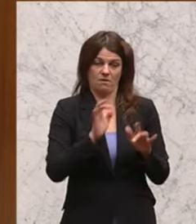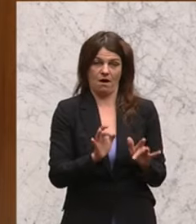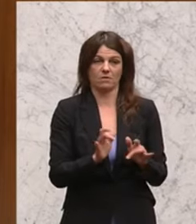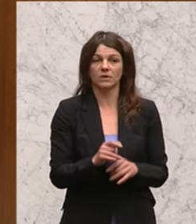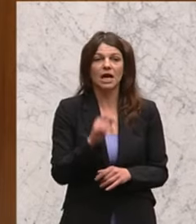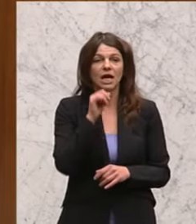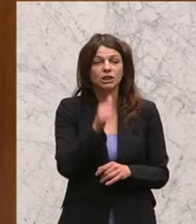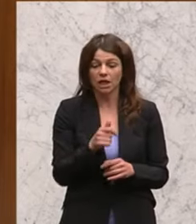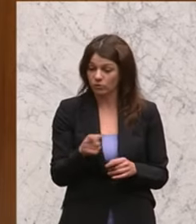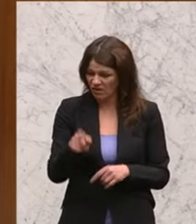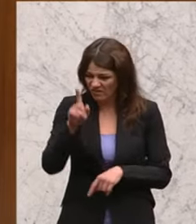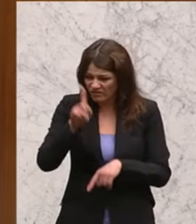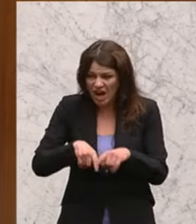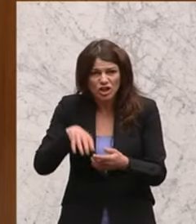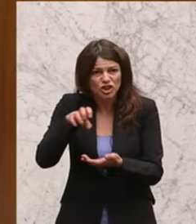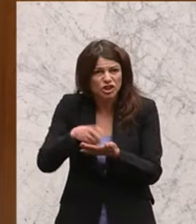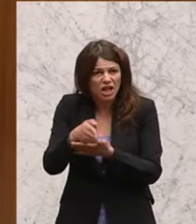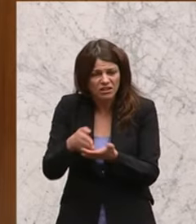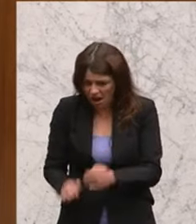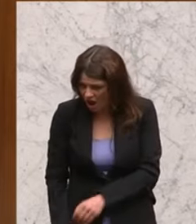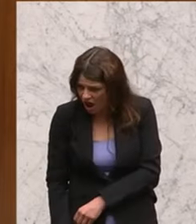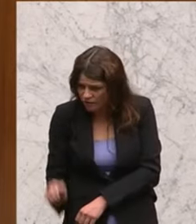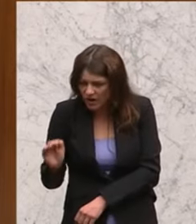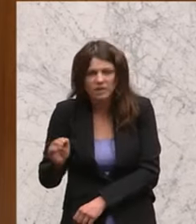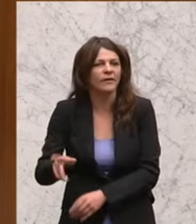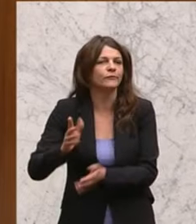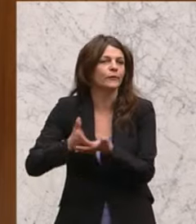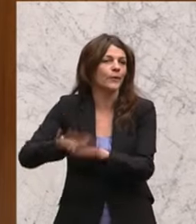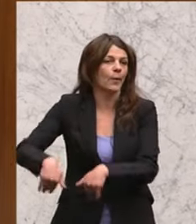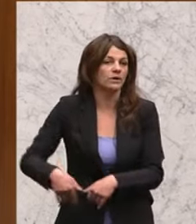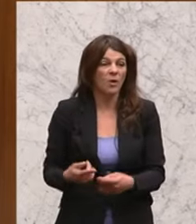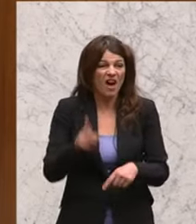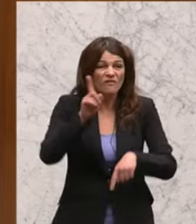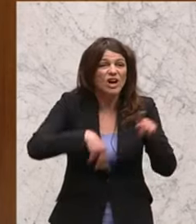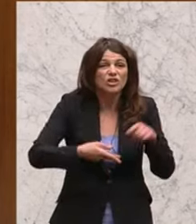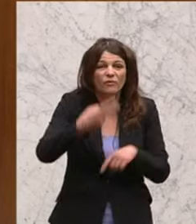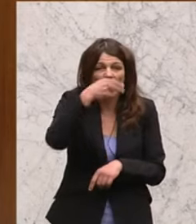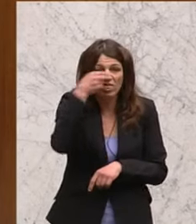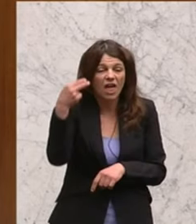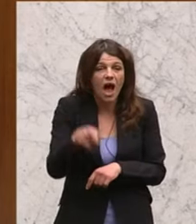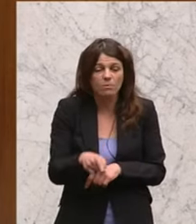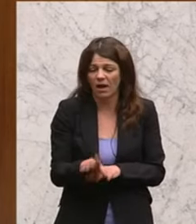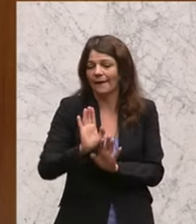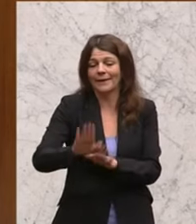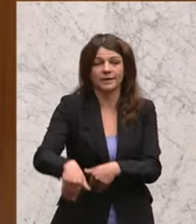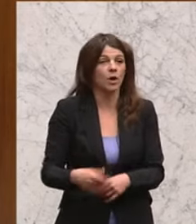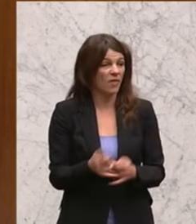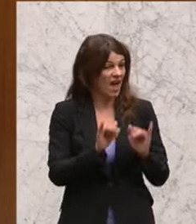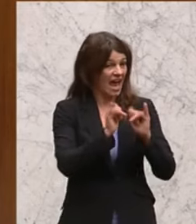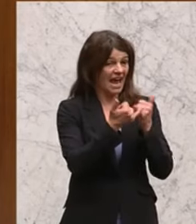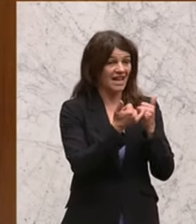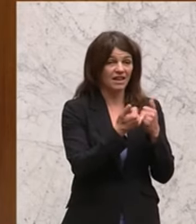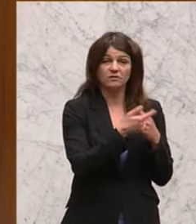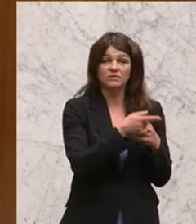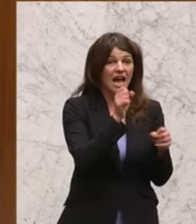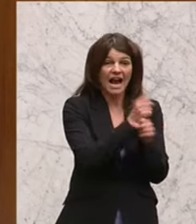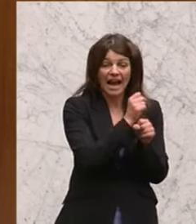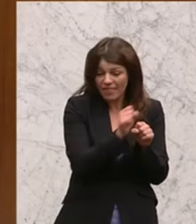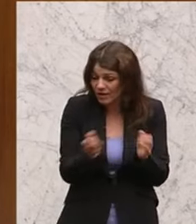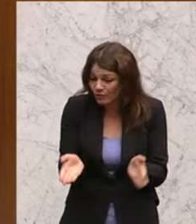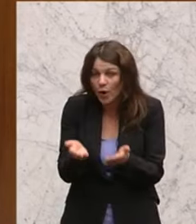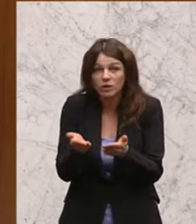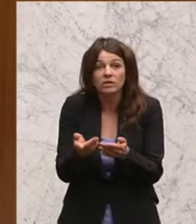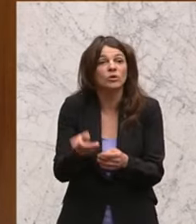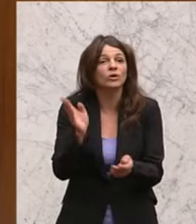gestempelt bist, weil du im falschen Stadtteil aufwächst, weil du den falschen Vornamen hast oder weil deine Eltern nicht in der Lage sind, dich ausreichend zu